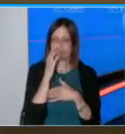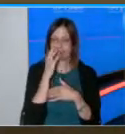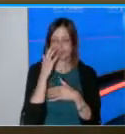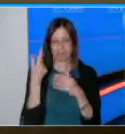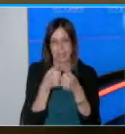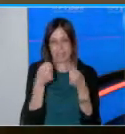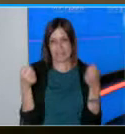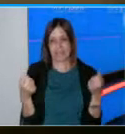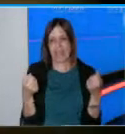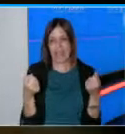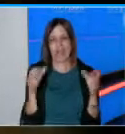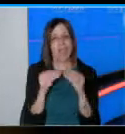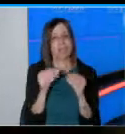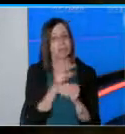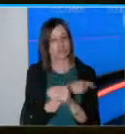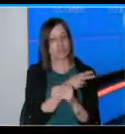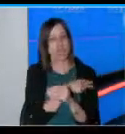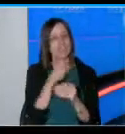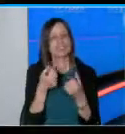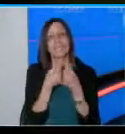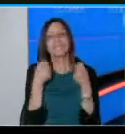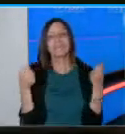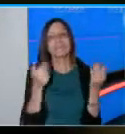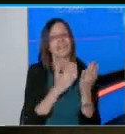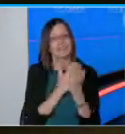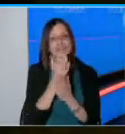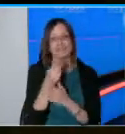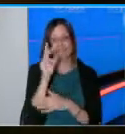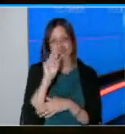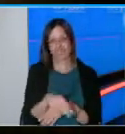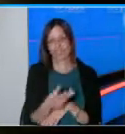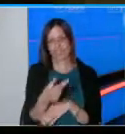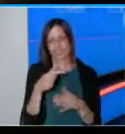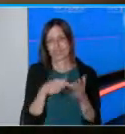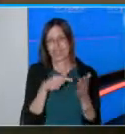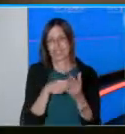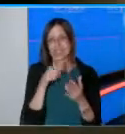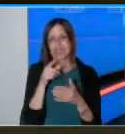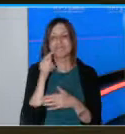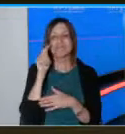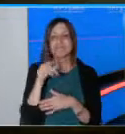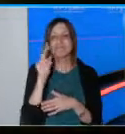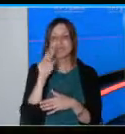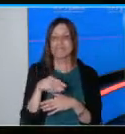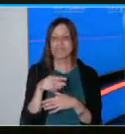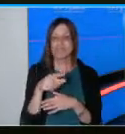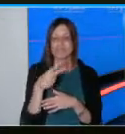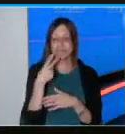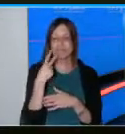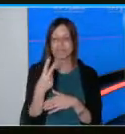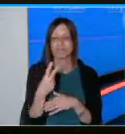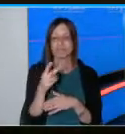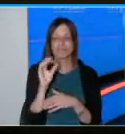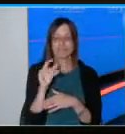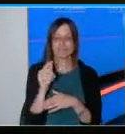המתח עם המשטרה הוא מתח תמידי, הוא קיים, ולכן הוא מגיע, יש לו מבעים של,